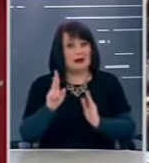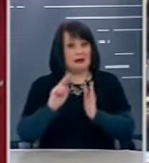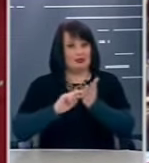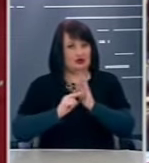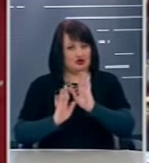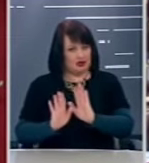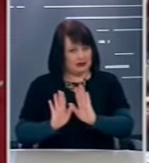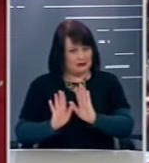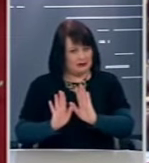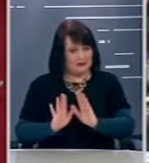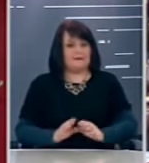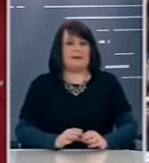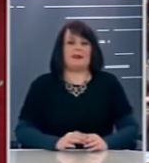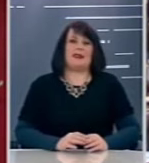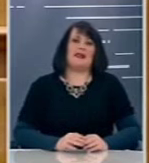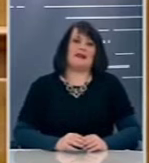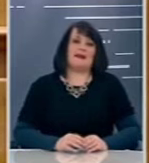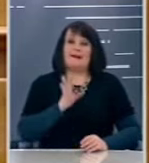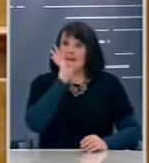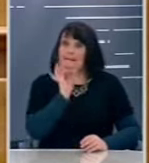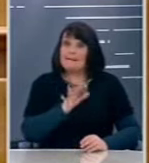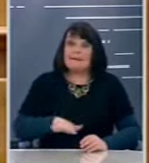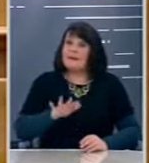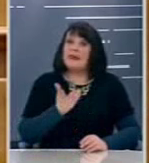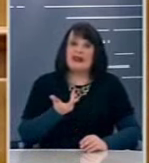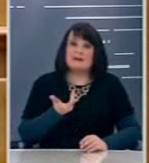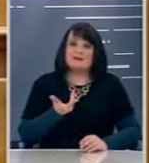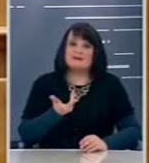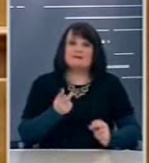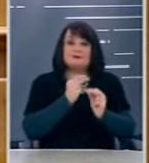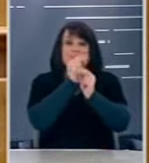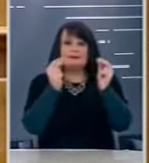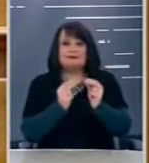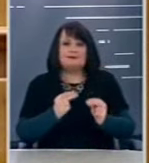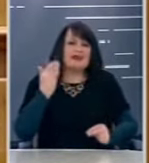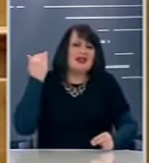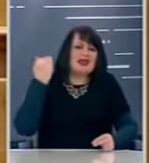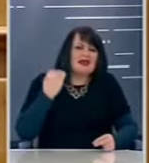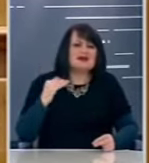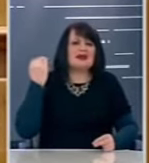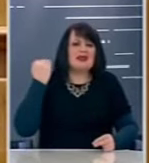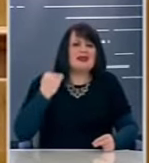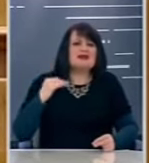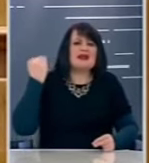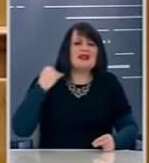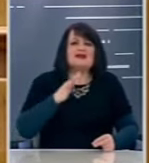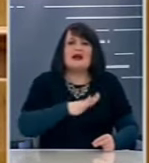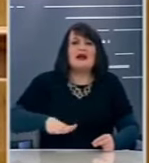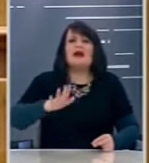αυτές οι επιδόσεις στην πραγματικότητα είναι το αποτέλεσμα των θυσιών των Ελλήνων